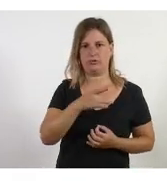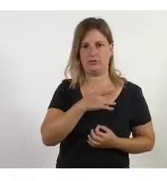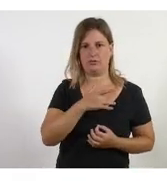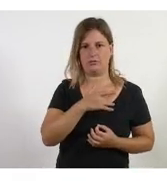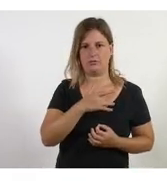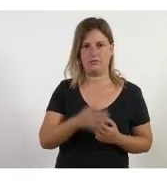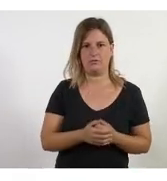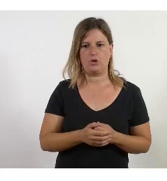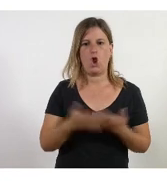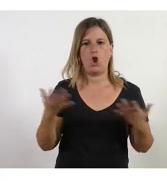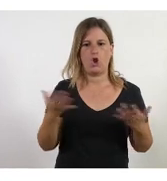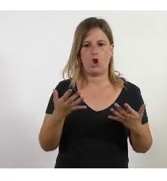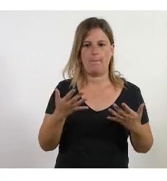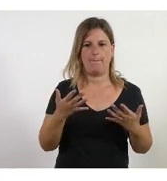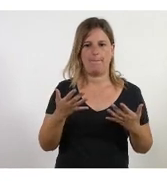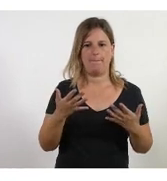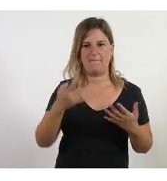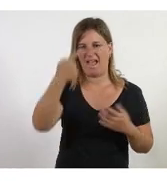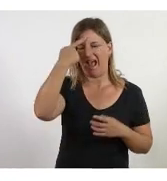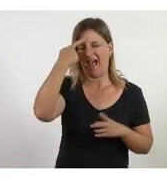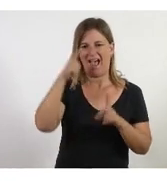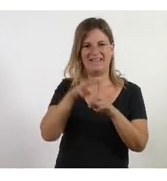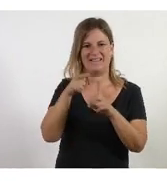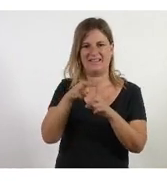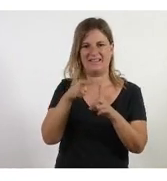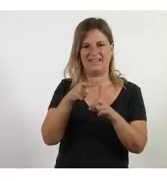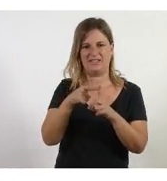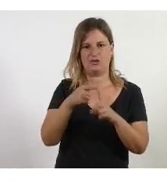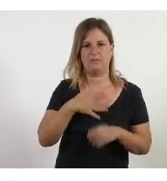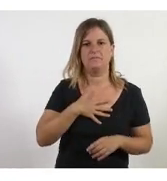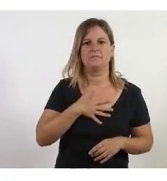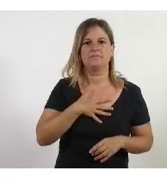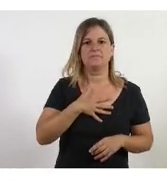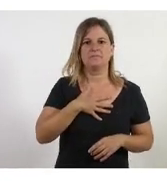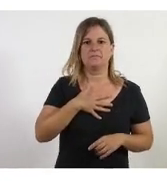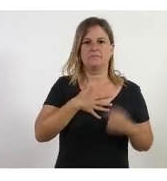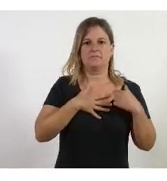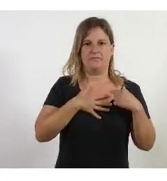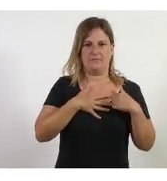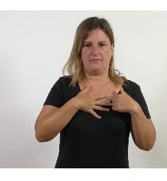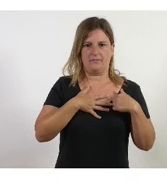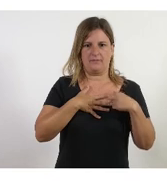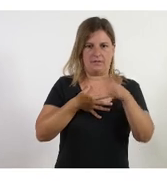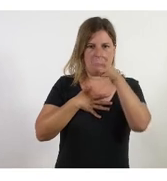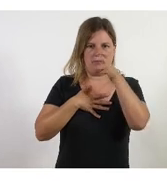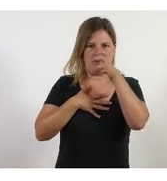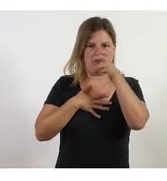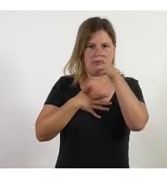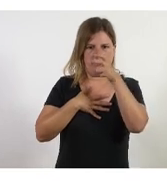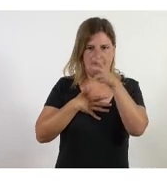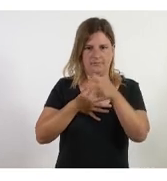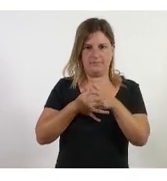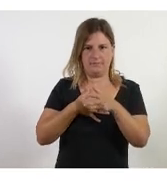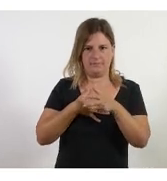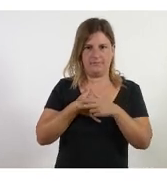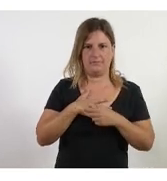cor? Molt fàcil. Posant l'atenció en la respiració aquí, en el lloc on tenim el cor. Quin és ben bé